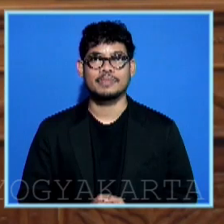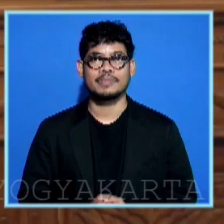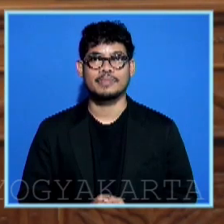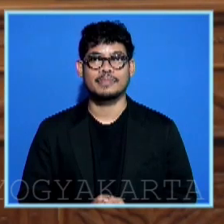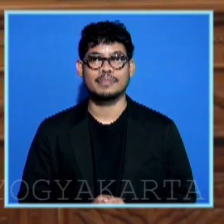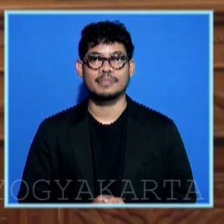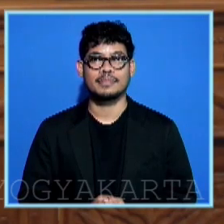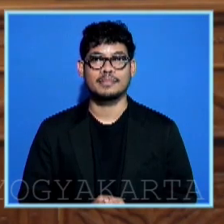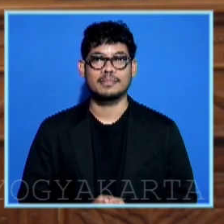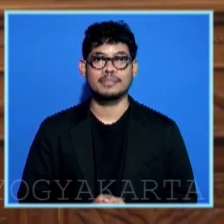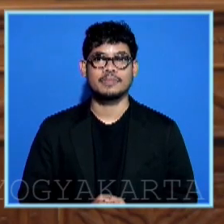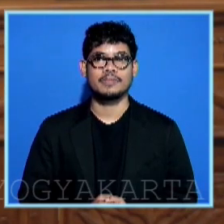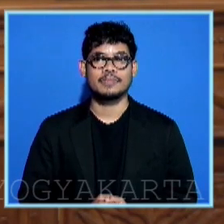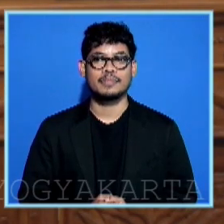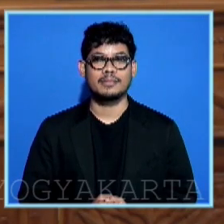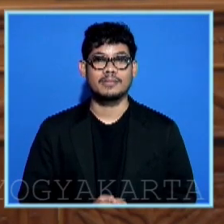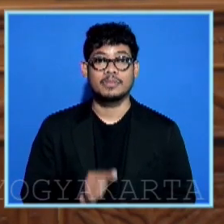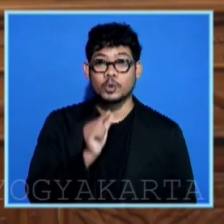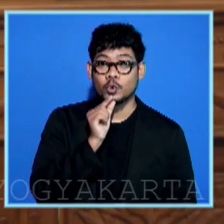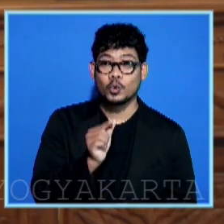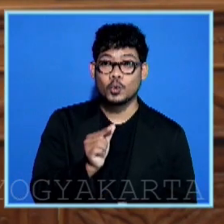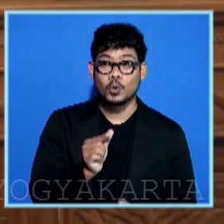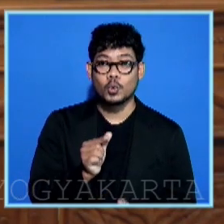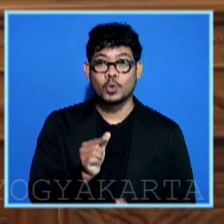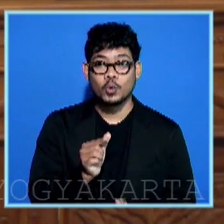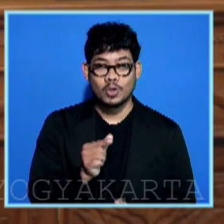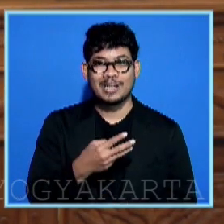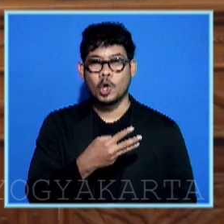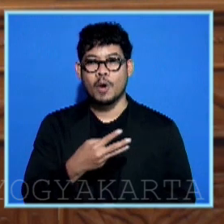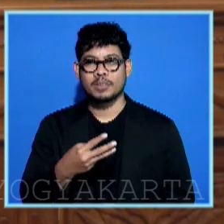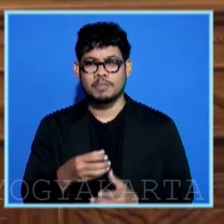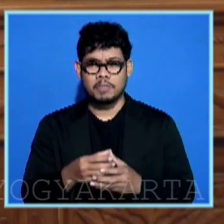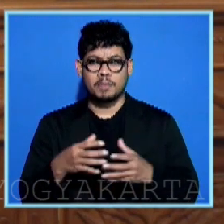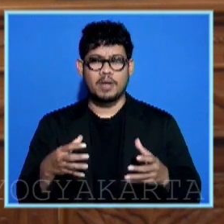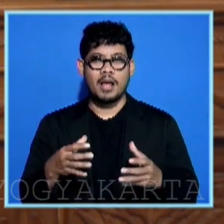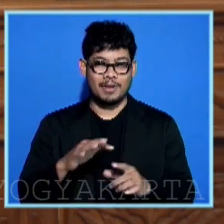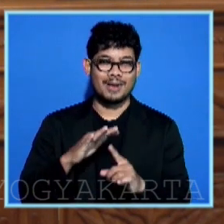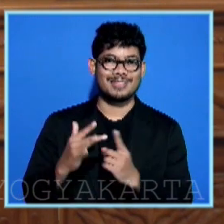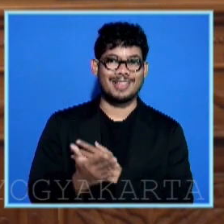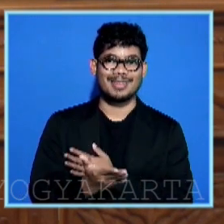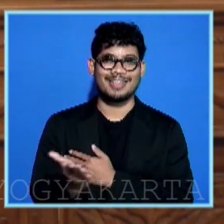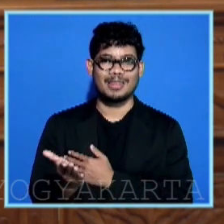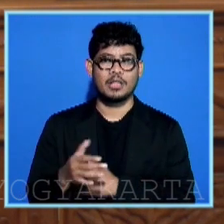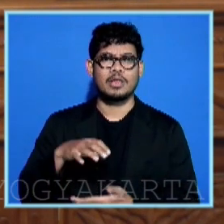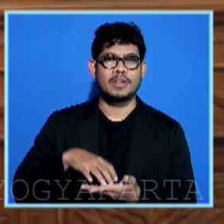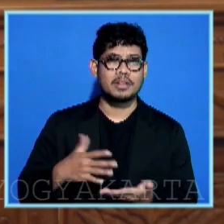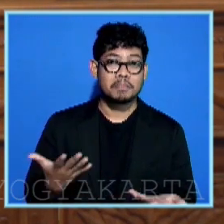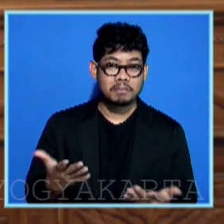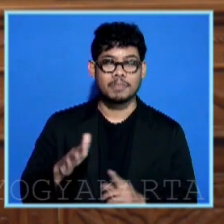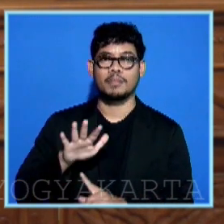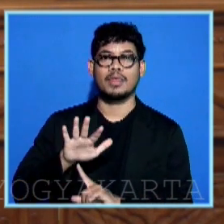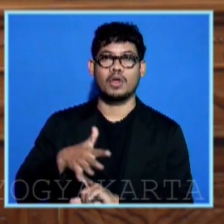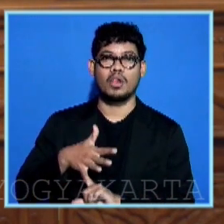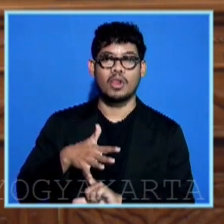Para pamirsa minangka kupiyo kangge mekaraken ekonomi masyarakat ing Kalurahan Wukir Sari Imogiri Bantul, Dinas